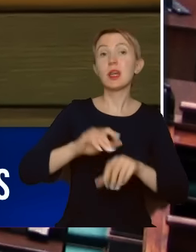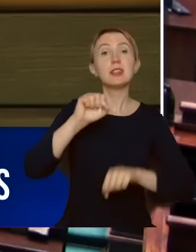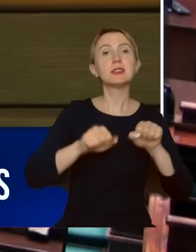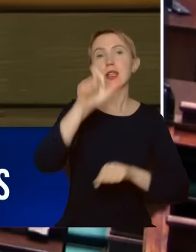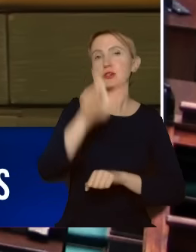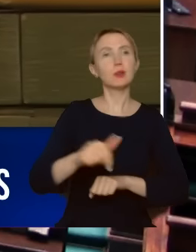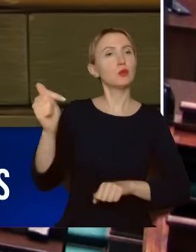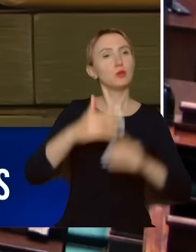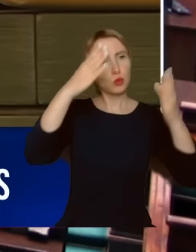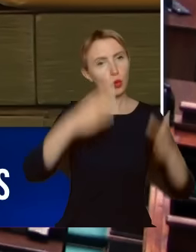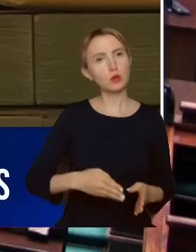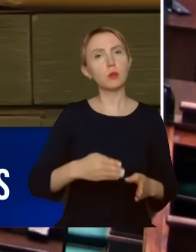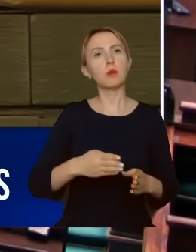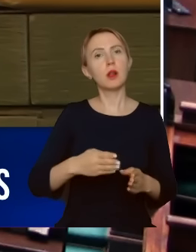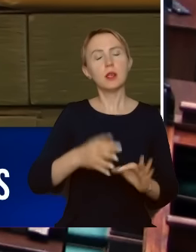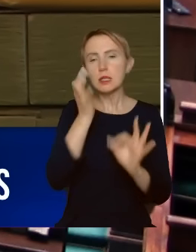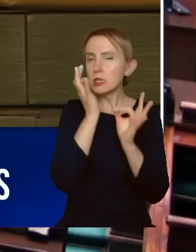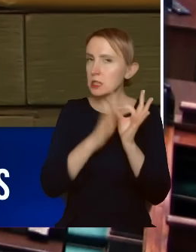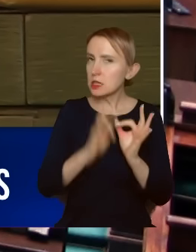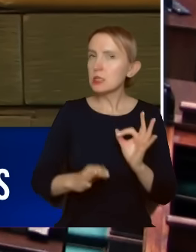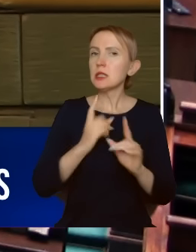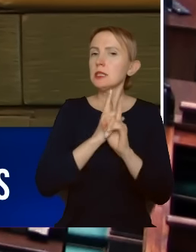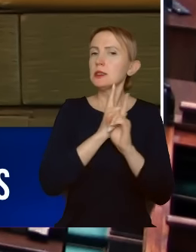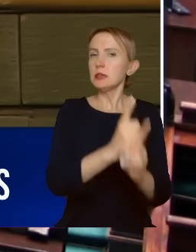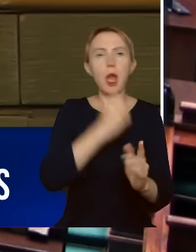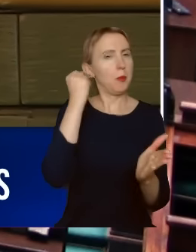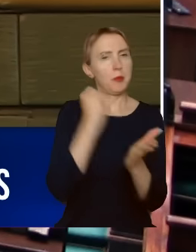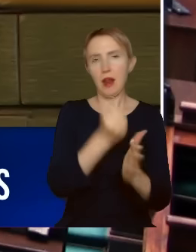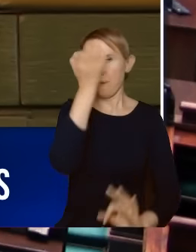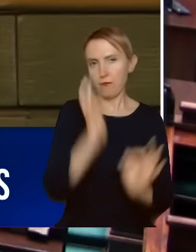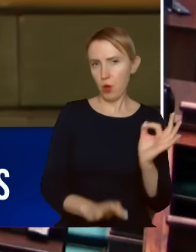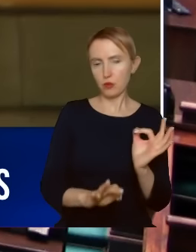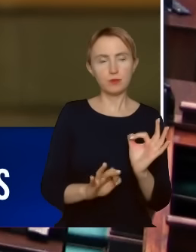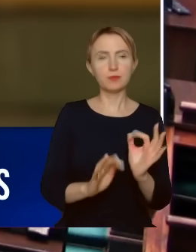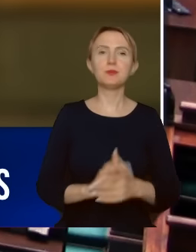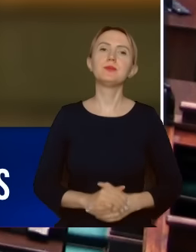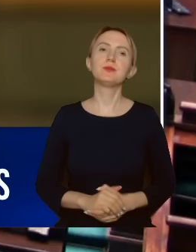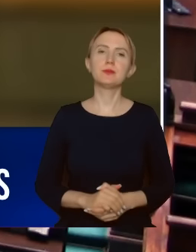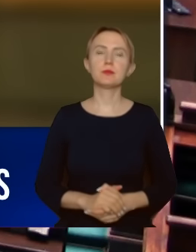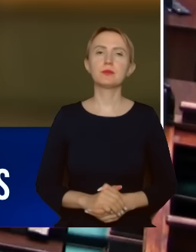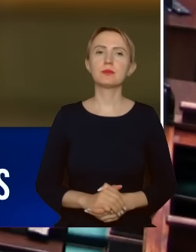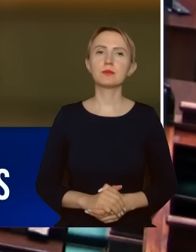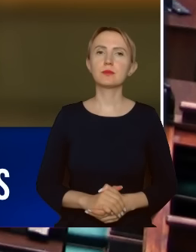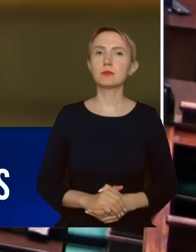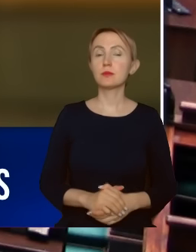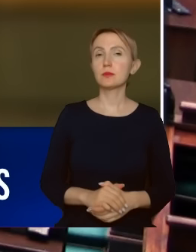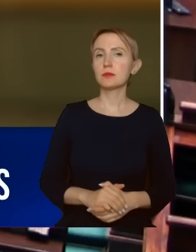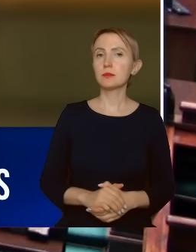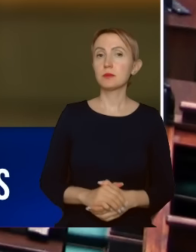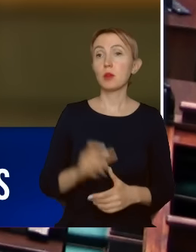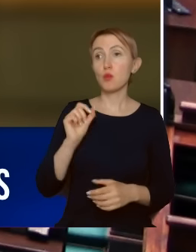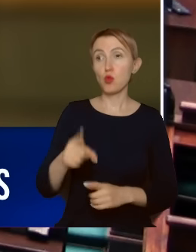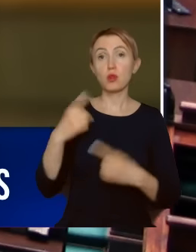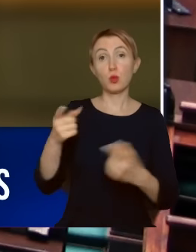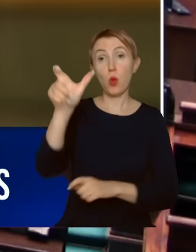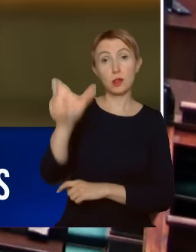któ przestrzega w sposób skrupulatny prawa co do milimetra Jeżeli mamy sytuację osoby